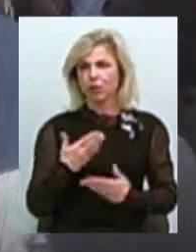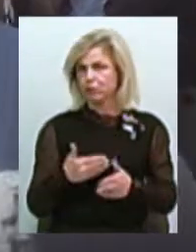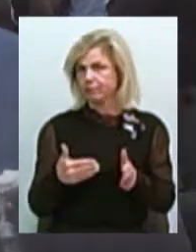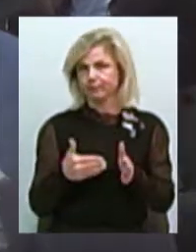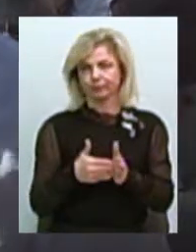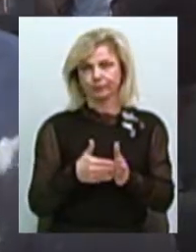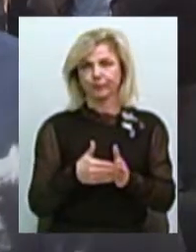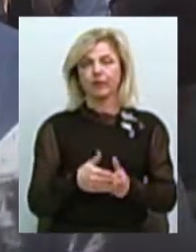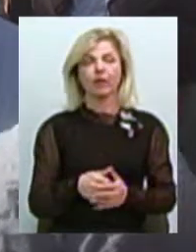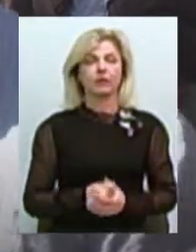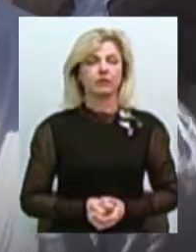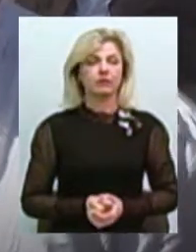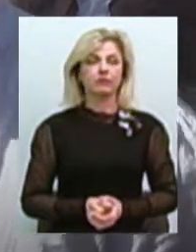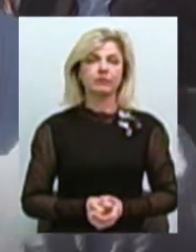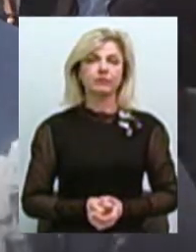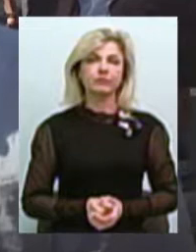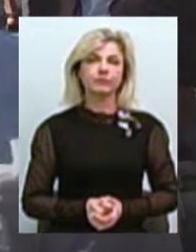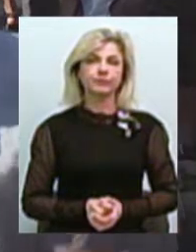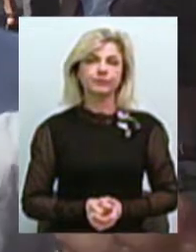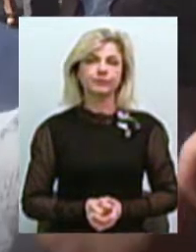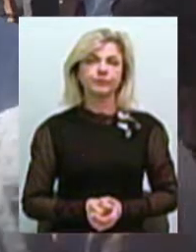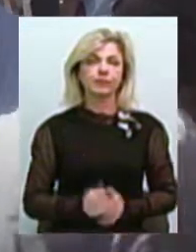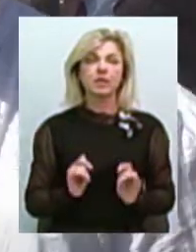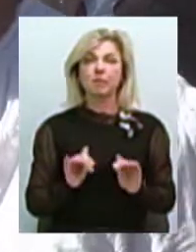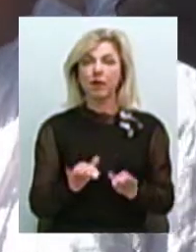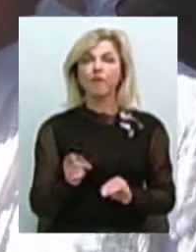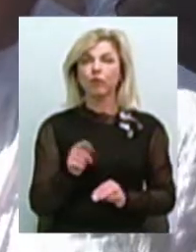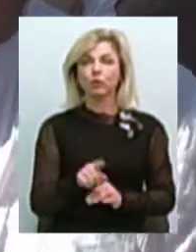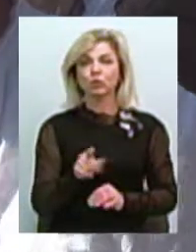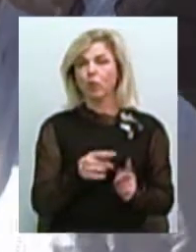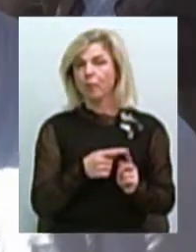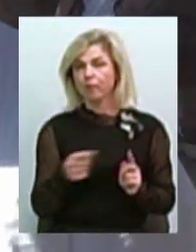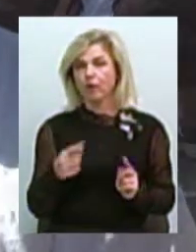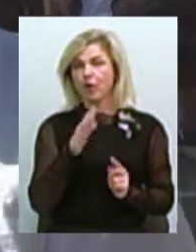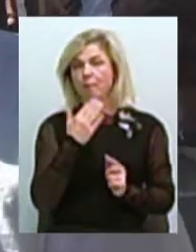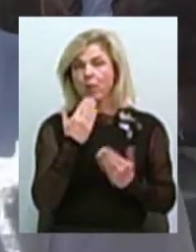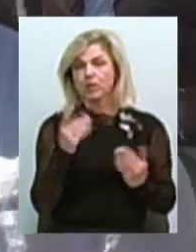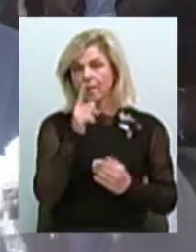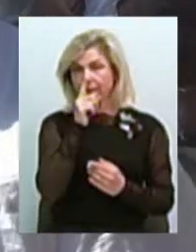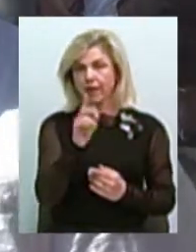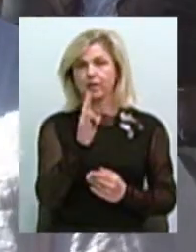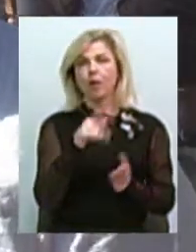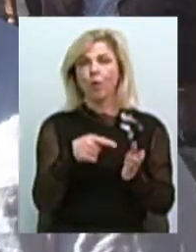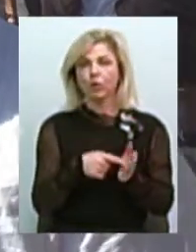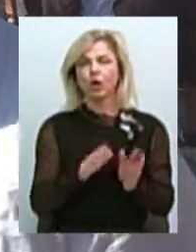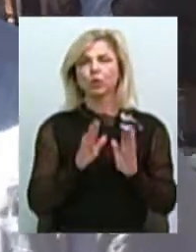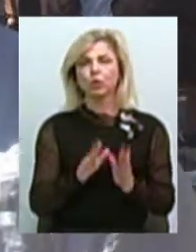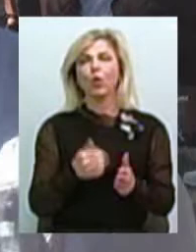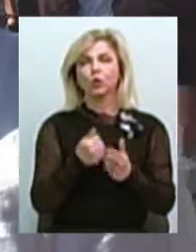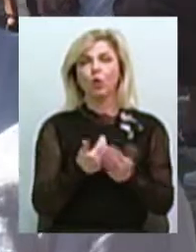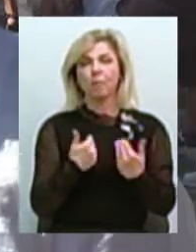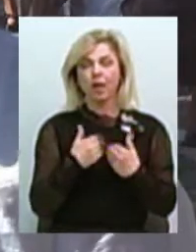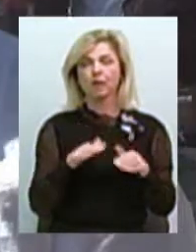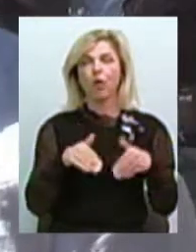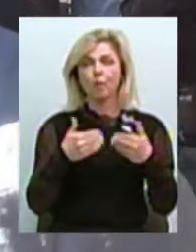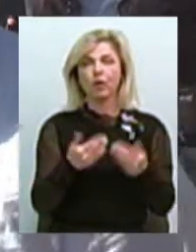Наше терпіння сягнуло критичної межі. Справа у тому, що протягом останнього місяця у Миколаєві тільки до мене звернулися